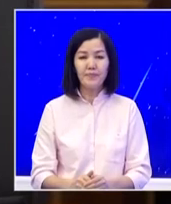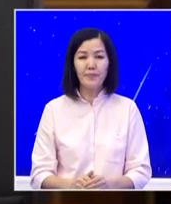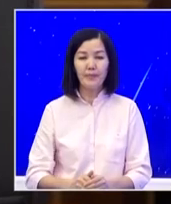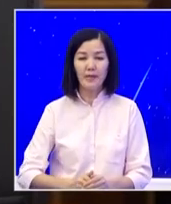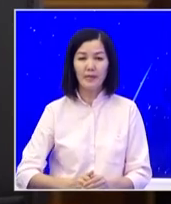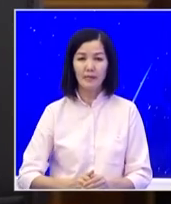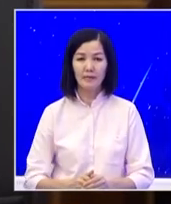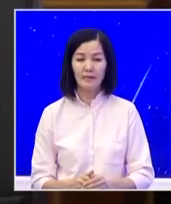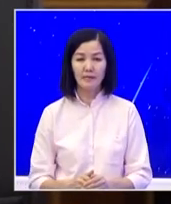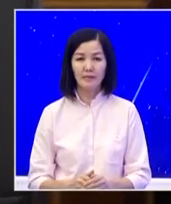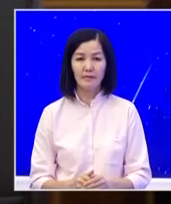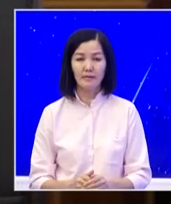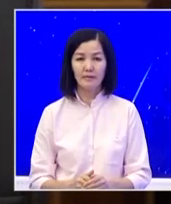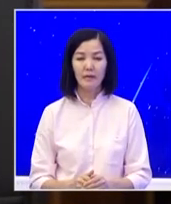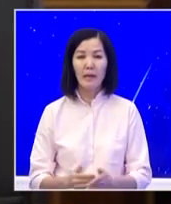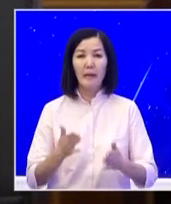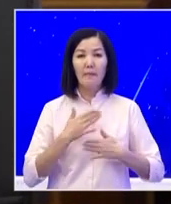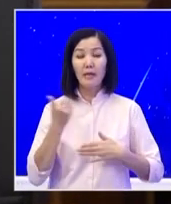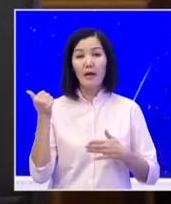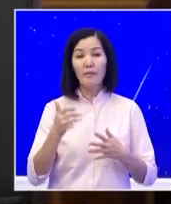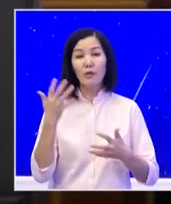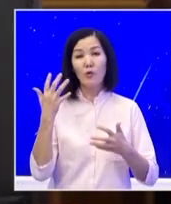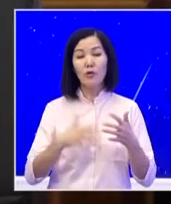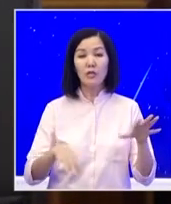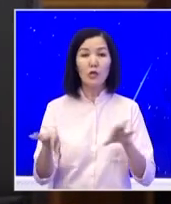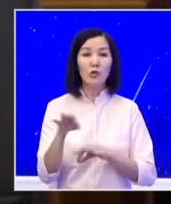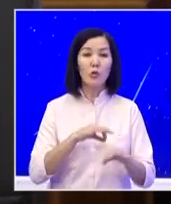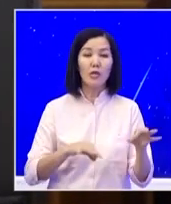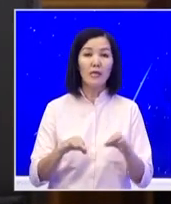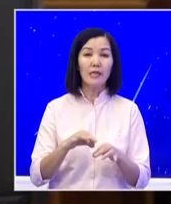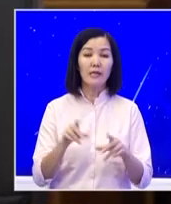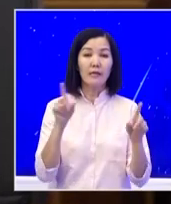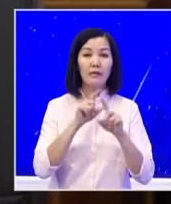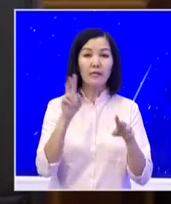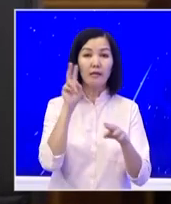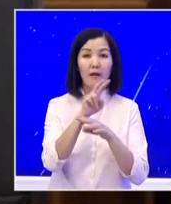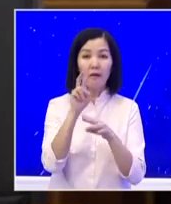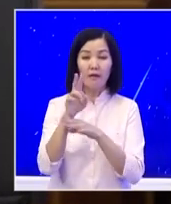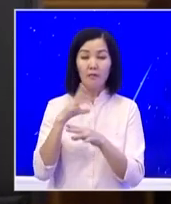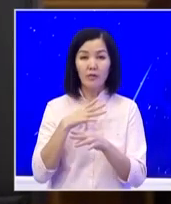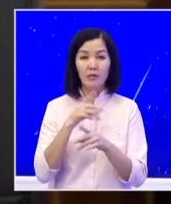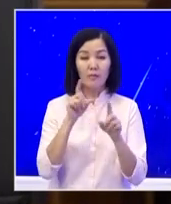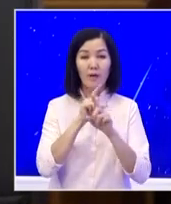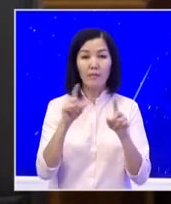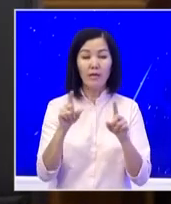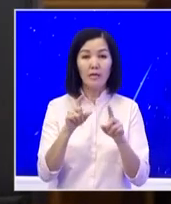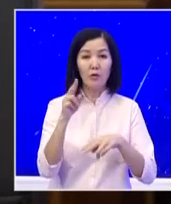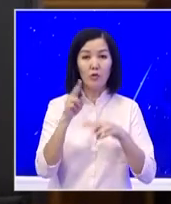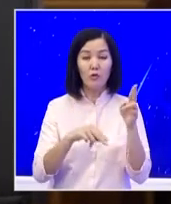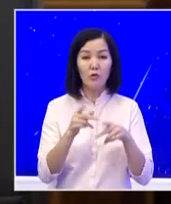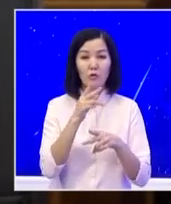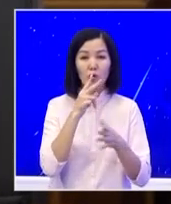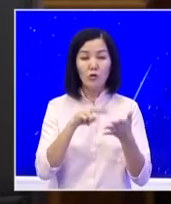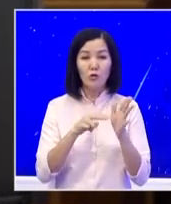Прошу всех пересмотреть и завершить. Мен апта ортасында жол карта саясындағы бірғатар нысандарды аралап шықтым. Кейбір объектілер мердігерлер